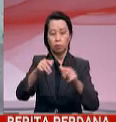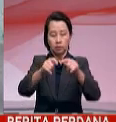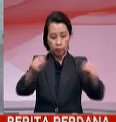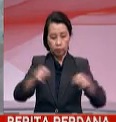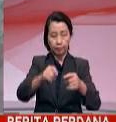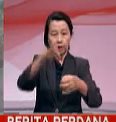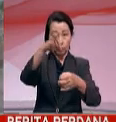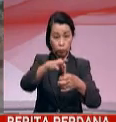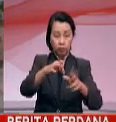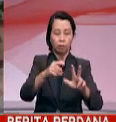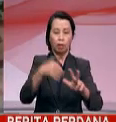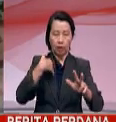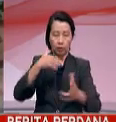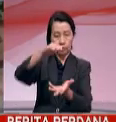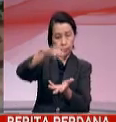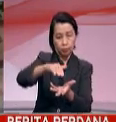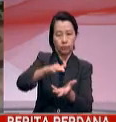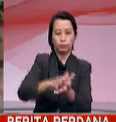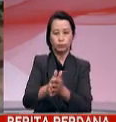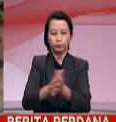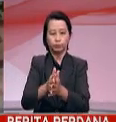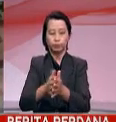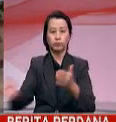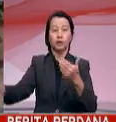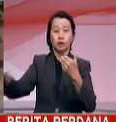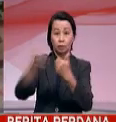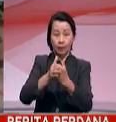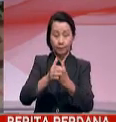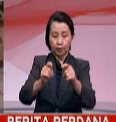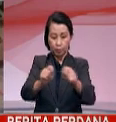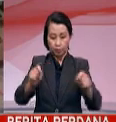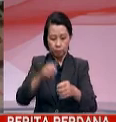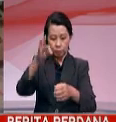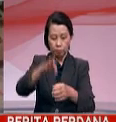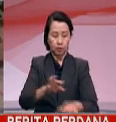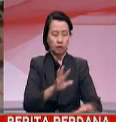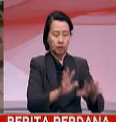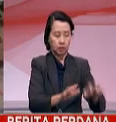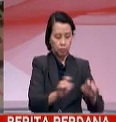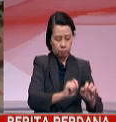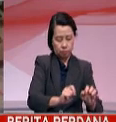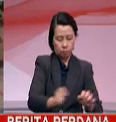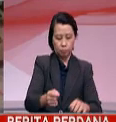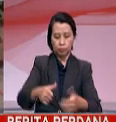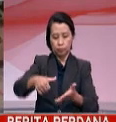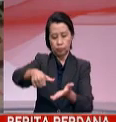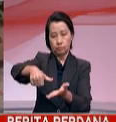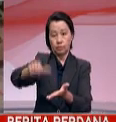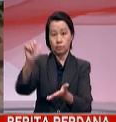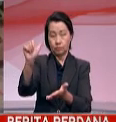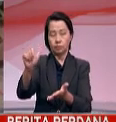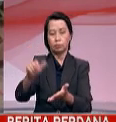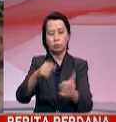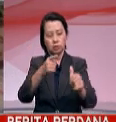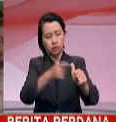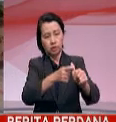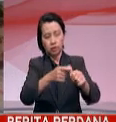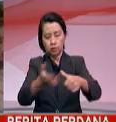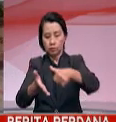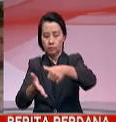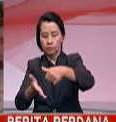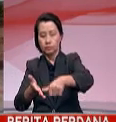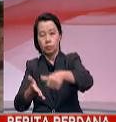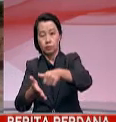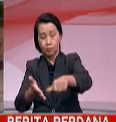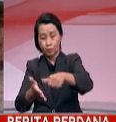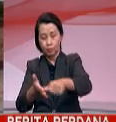sendiri. Baik, setibanya di saluran mengundi, kerani pengundian akan mencalit jari telunjuk kiri para pengundi dengan dakwat khas